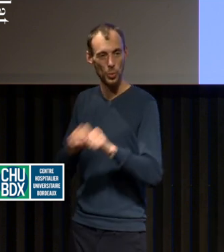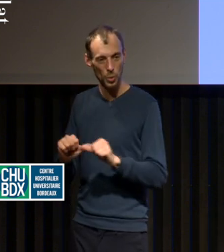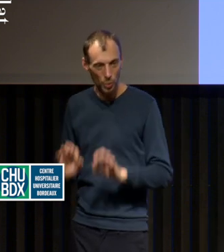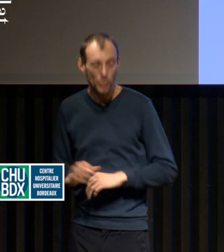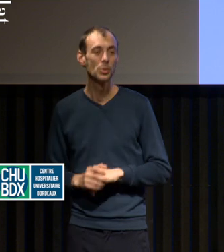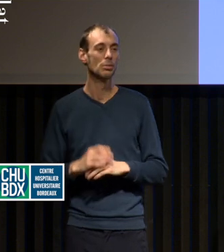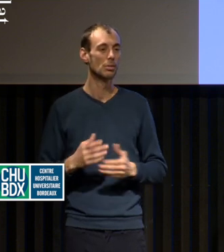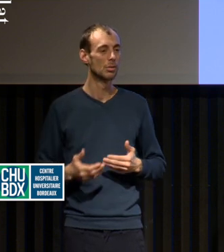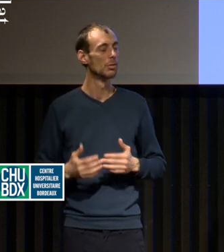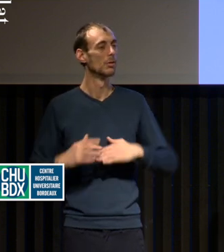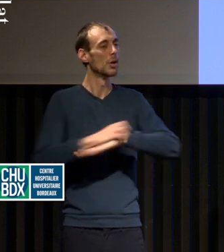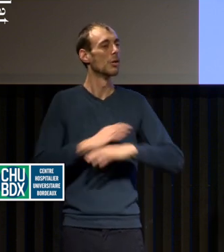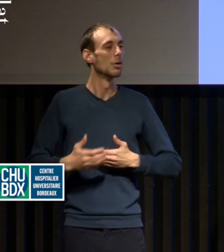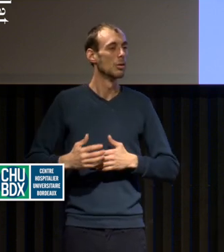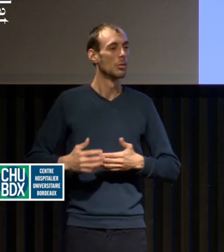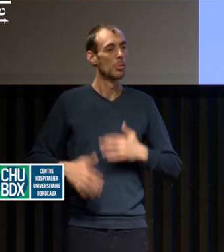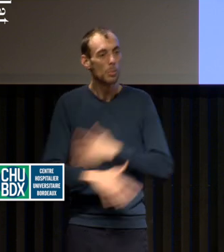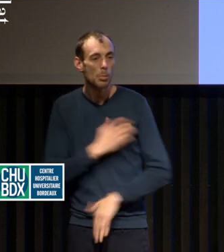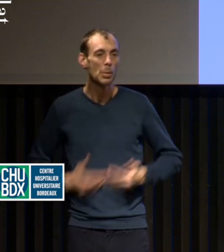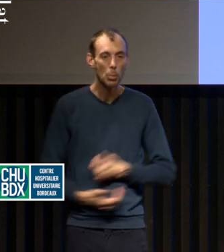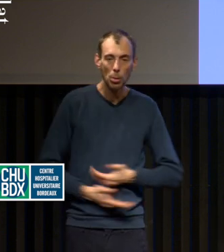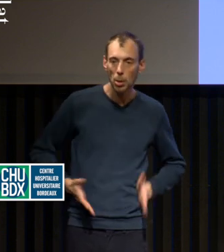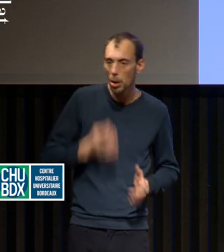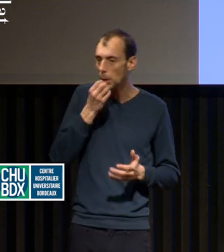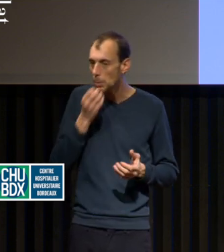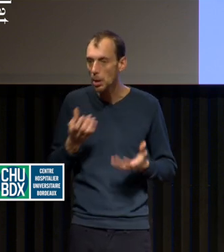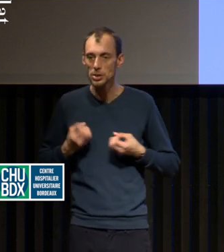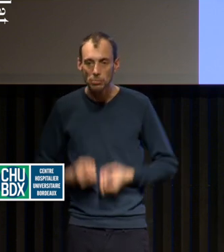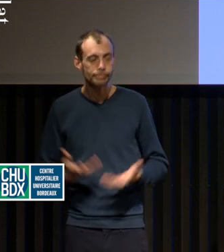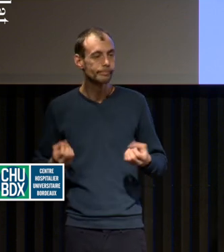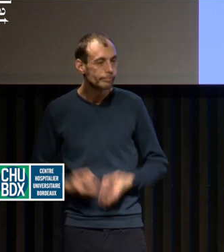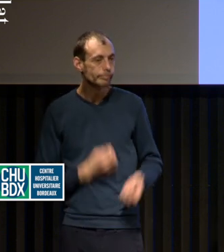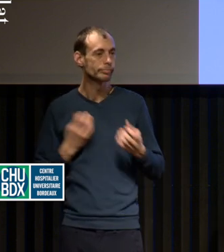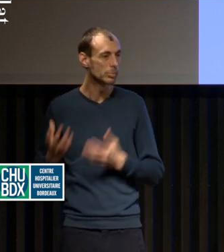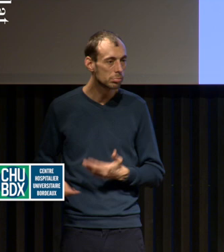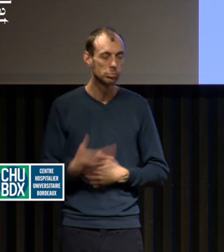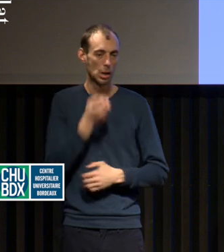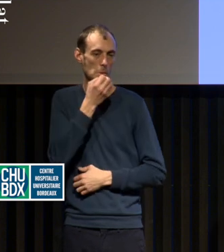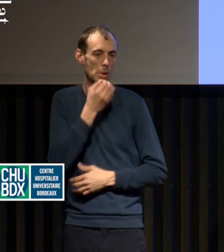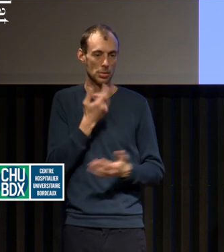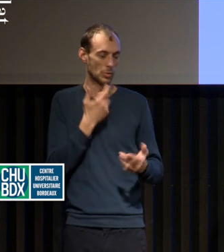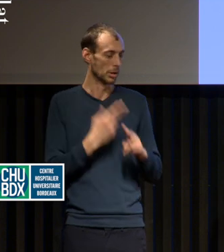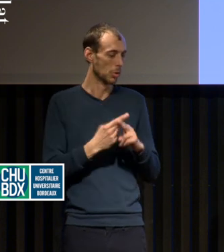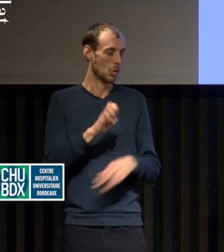vous ne prenez pas trop d'antibiotiques, où vous faites des tas de choses, vous avez un microbiote sain. Vous êtes en eubiose, il est varié, il est équilibré.